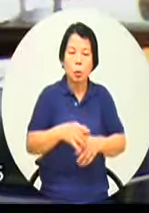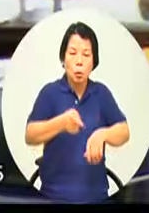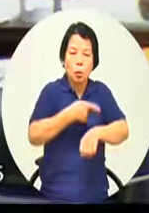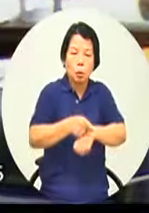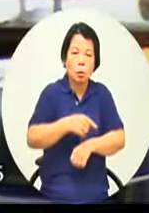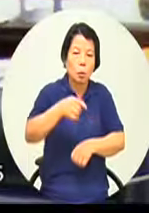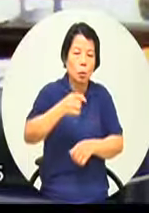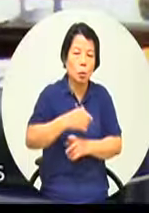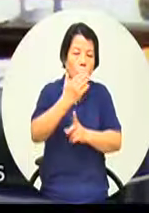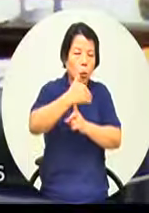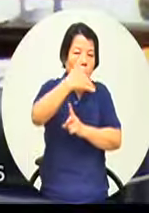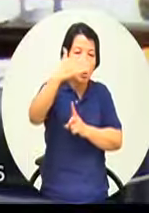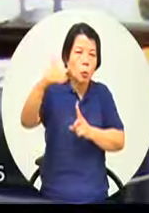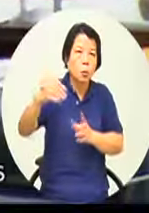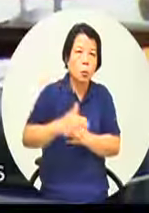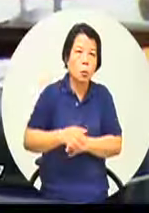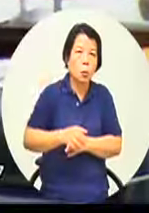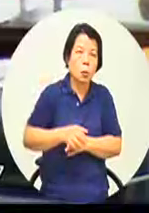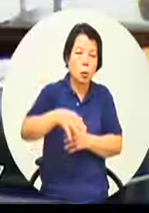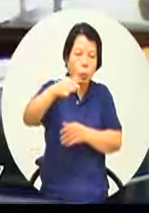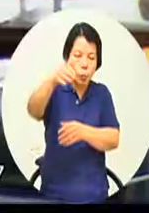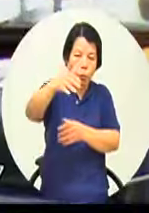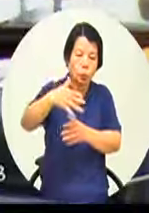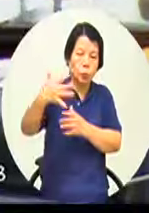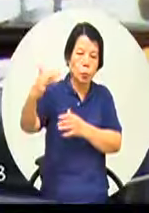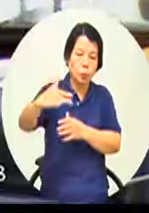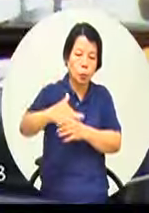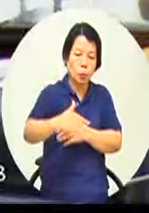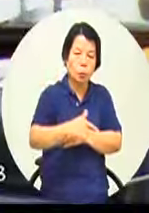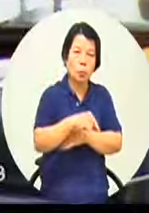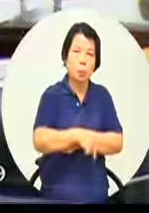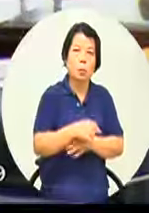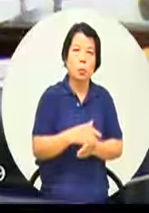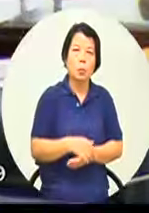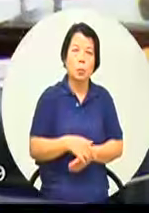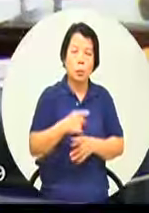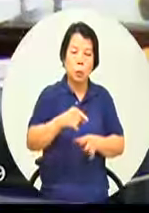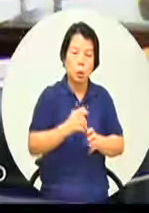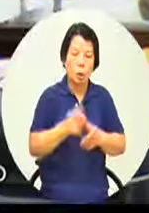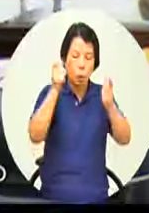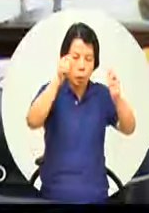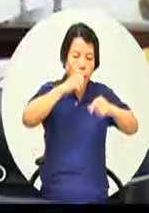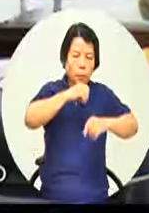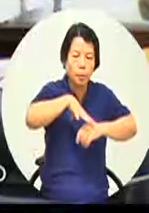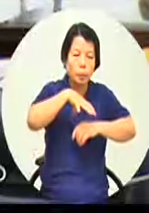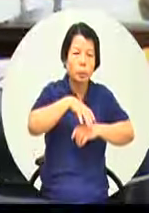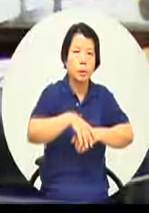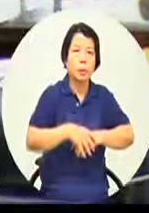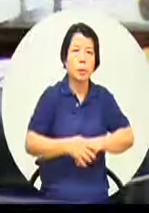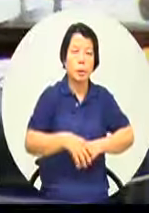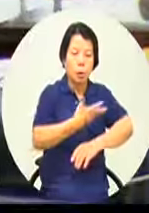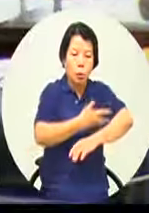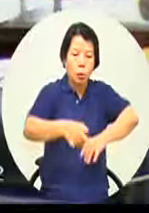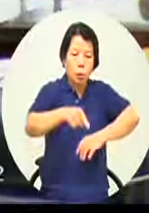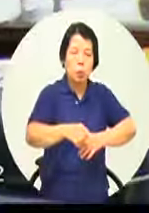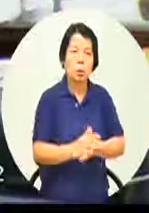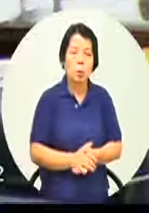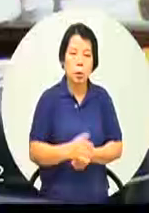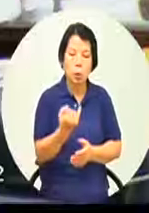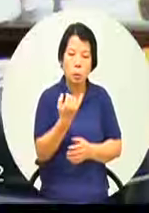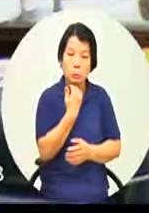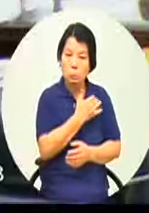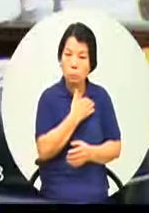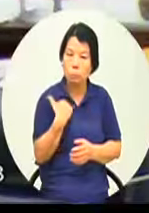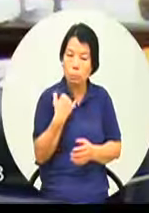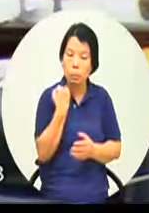旗山那边旗山溪什么等等之类的水往高屏溪的，有没有什么任何的可能性是